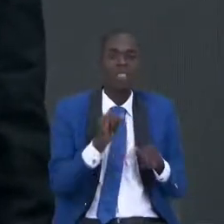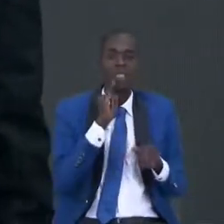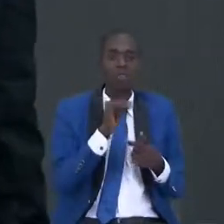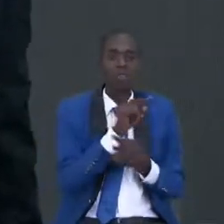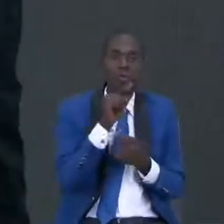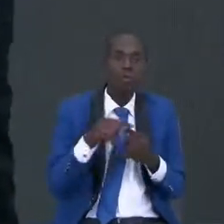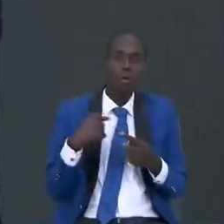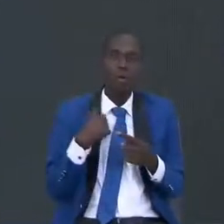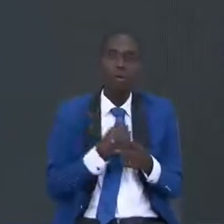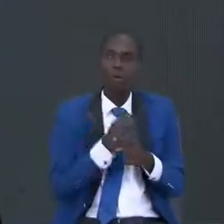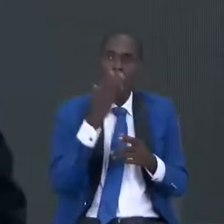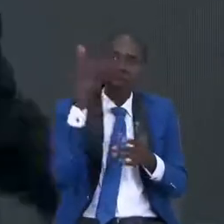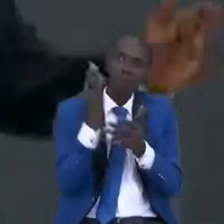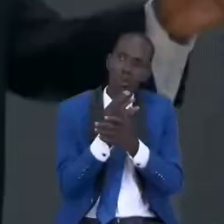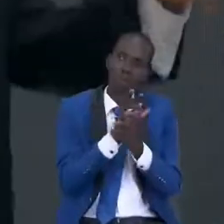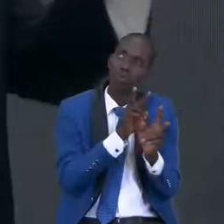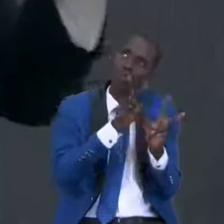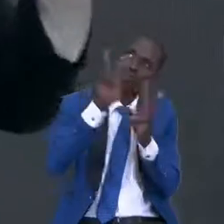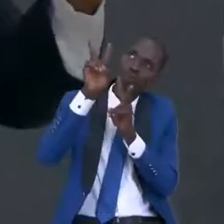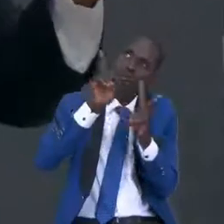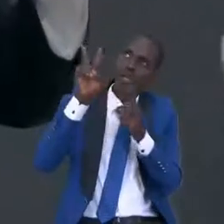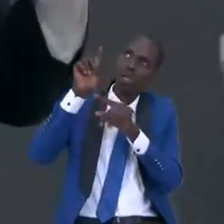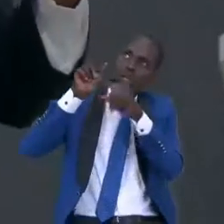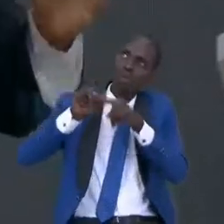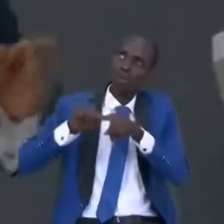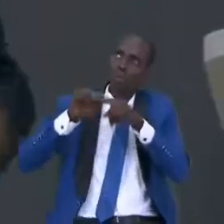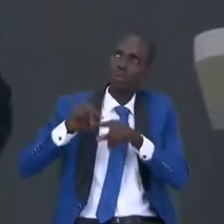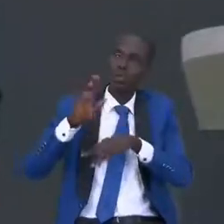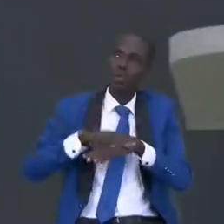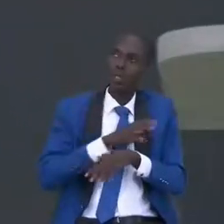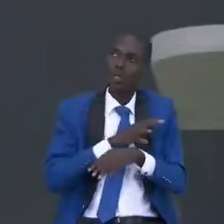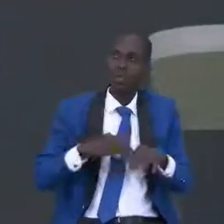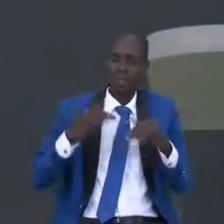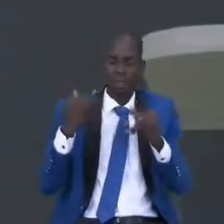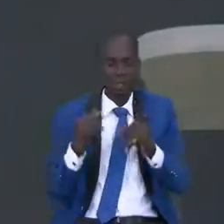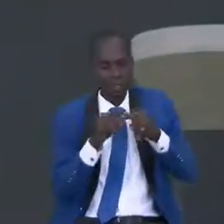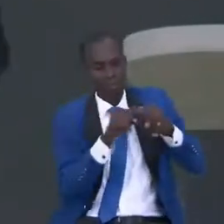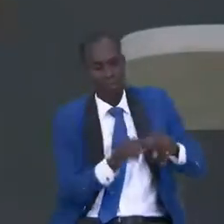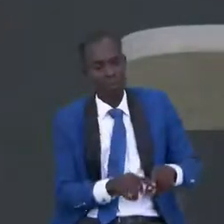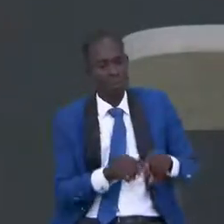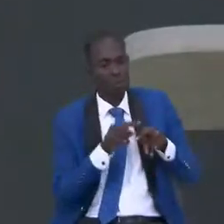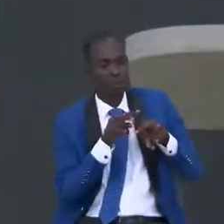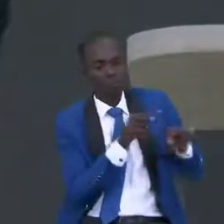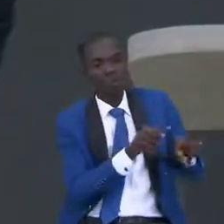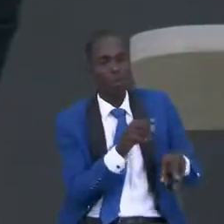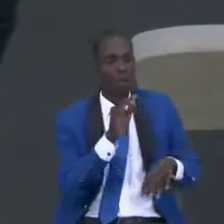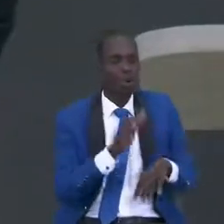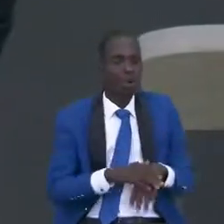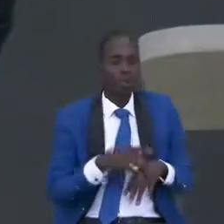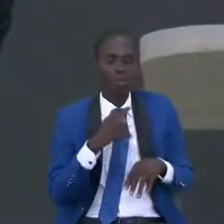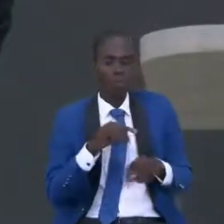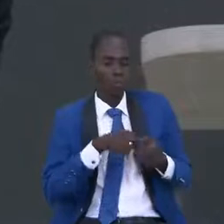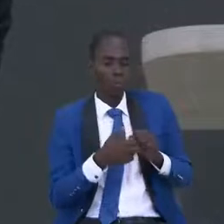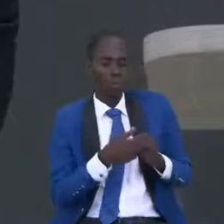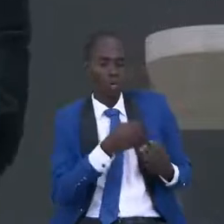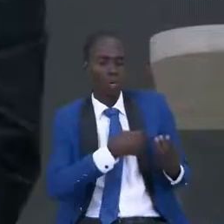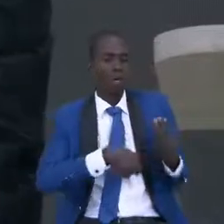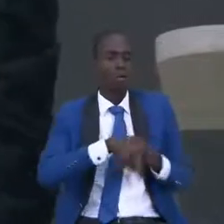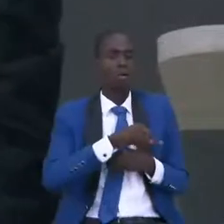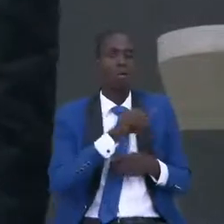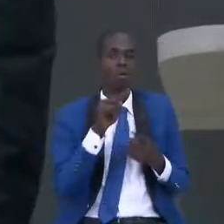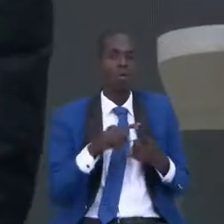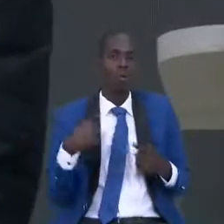et nous concentrons nos yeux, nos regards sur les vents. Quand nous détournons les